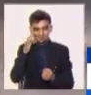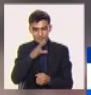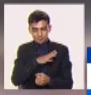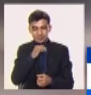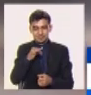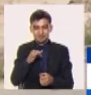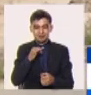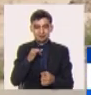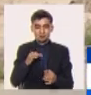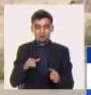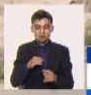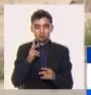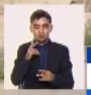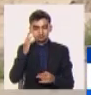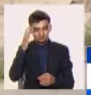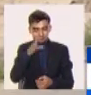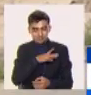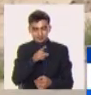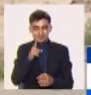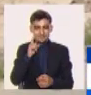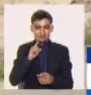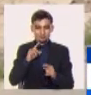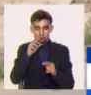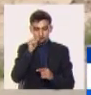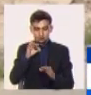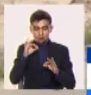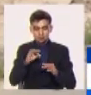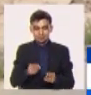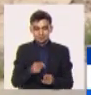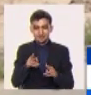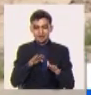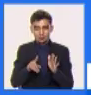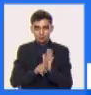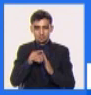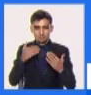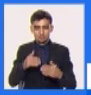қолданбайық, азғындық әрекеттер жасамақ болған үшін күдікті азаматқа қылмыстық іс қозғалды.